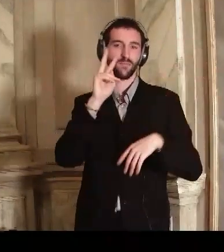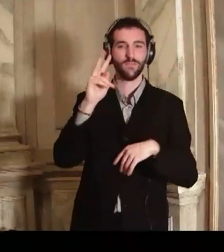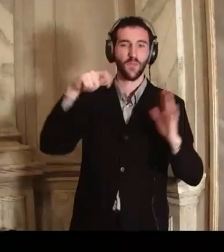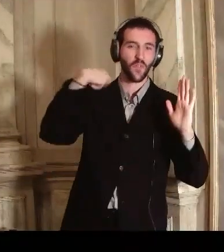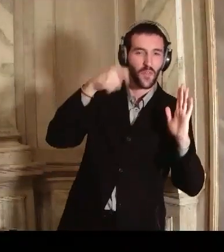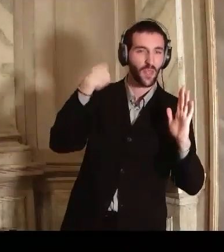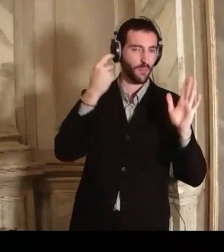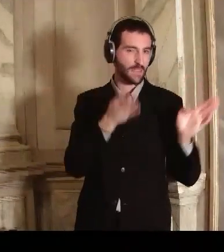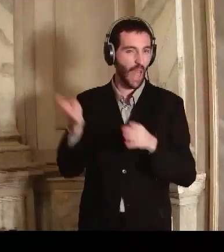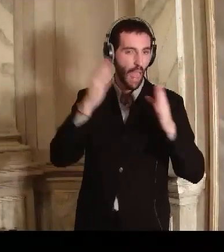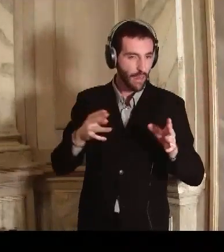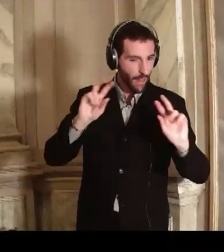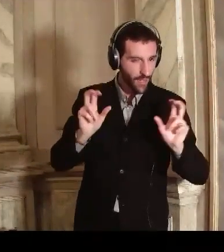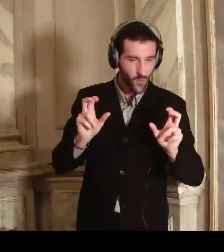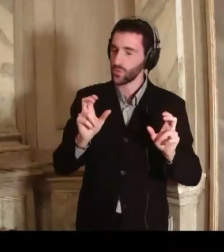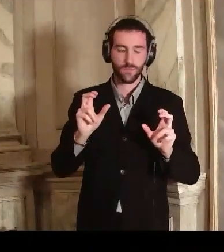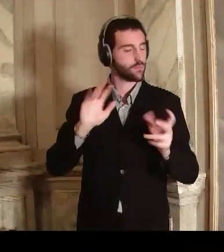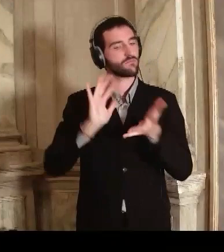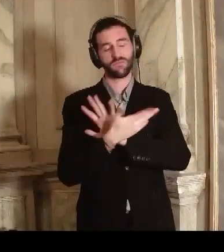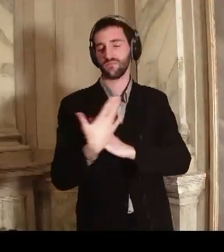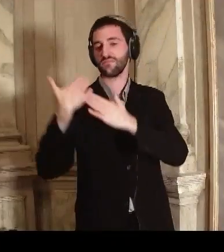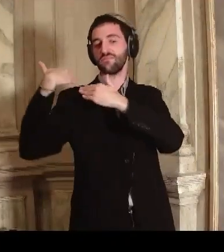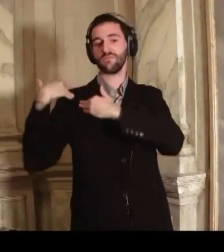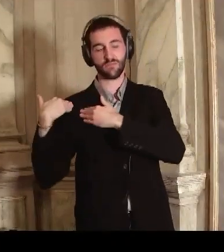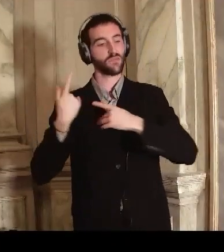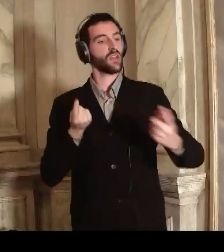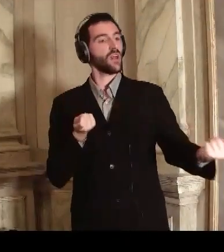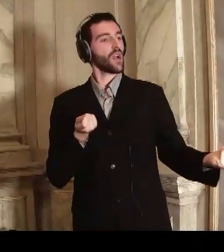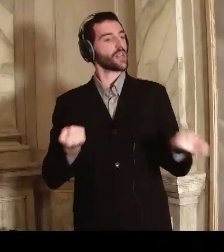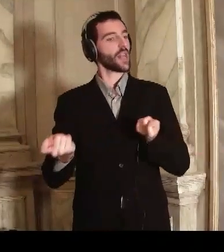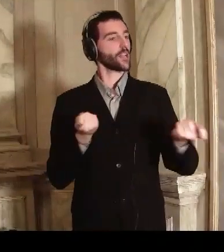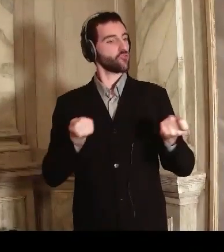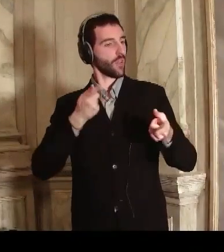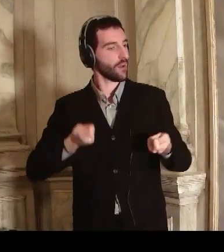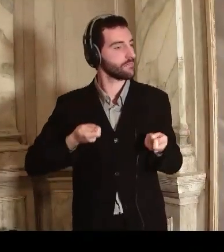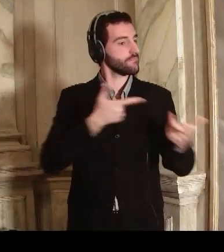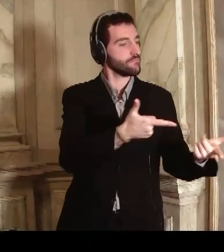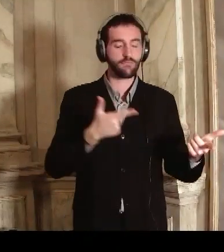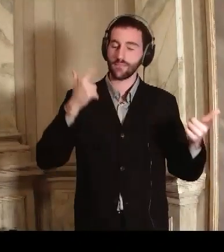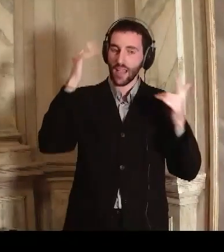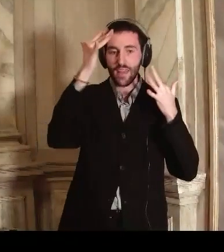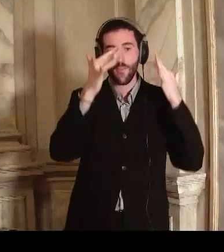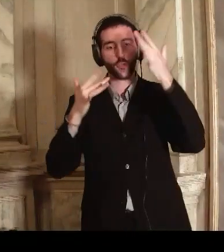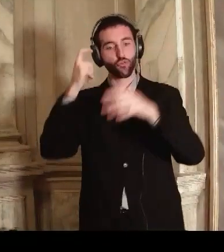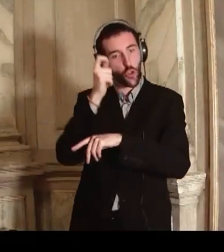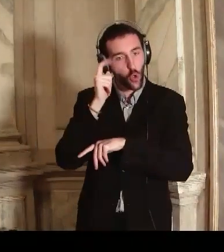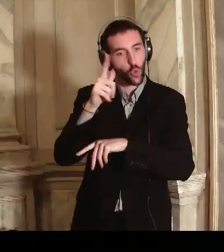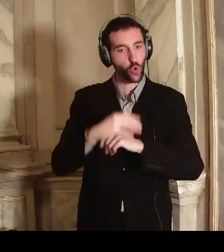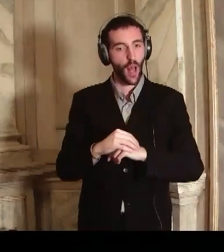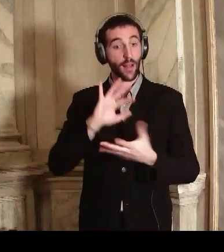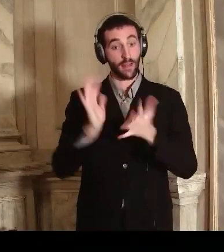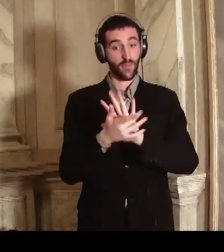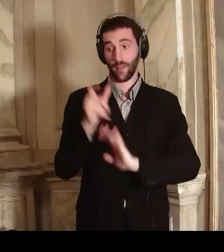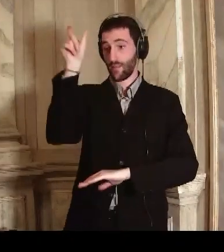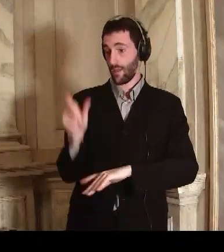della capacità di assumere su di sé la regia di una riflessione culturale, diventando performer lui